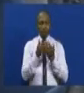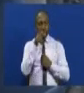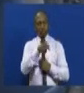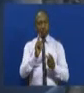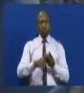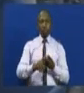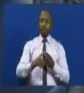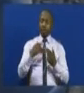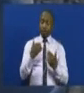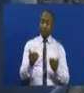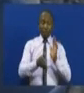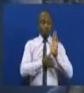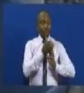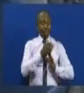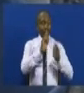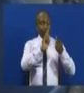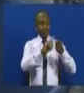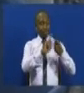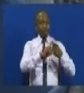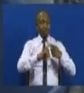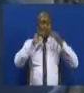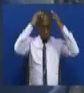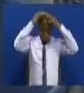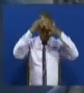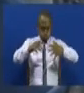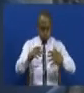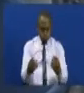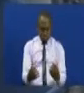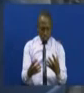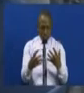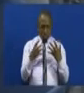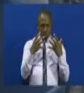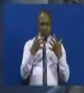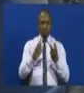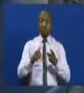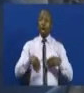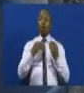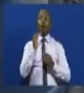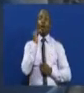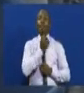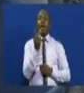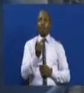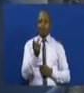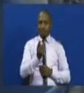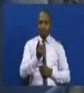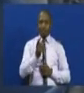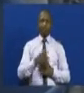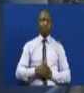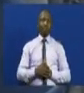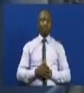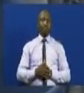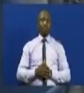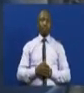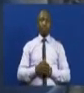Sasa nianze na ile ya kwanza ya kufukizia, na nitatoa tahadhari pia. Nitawapa